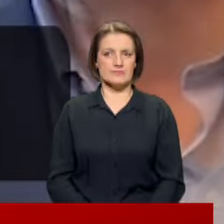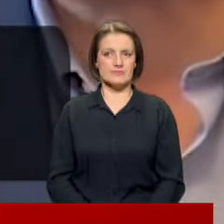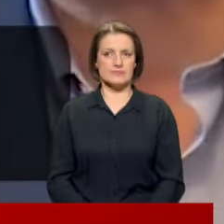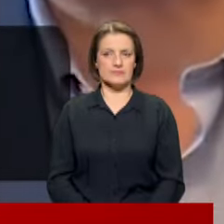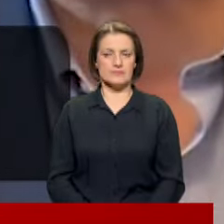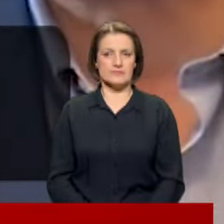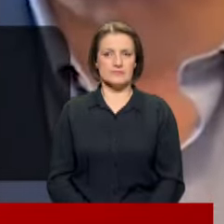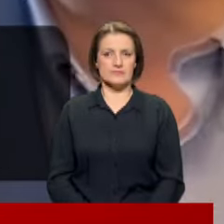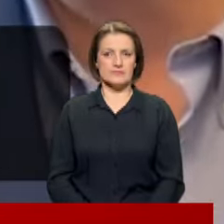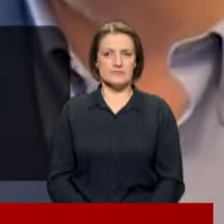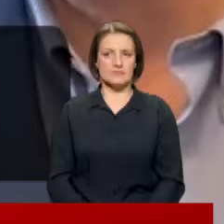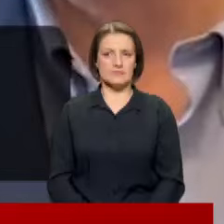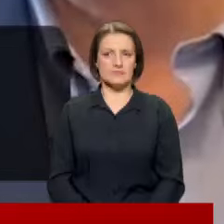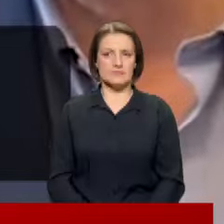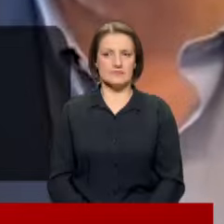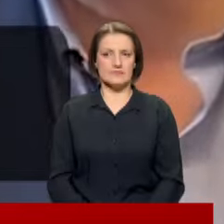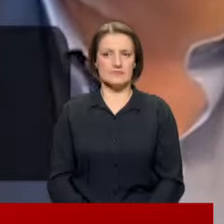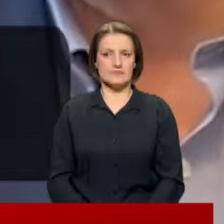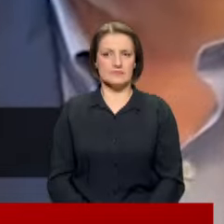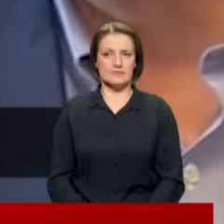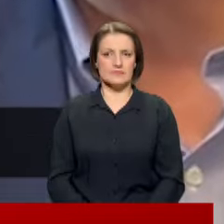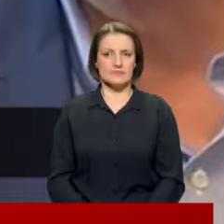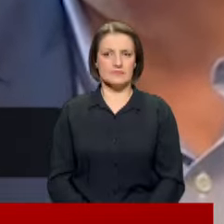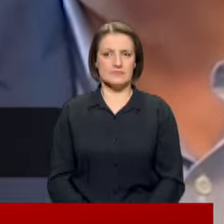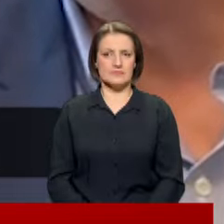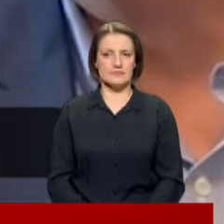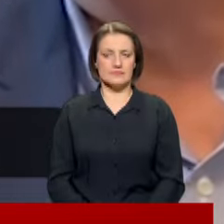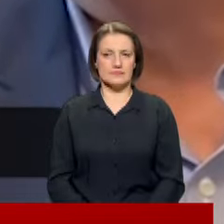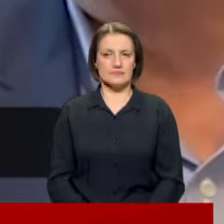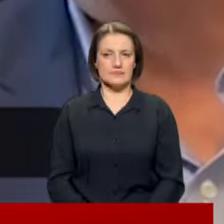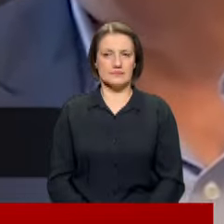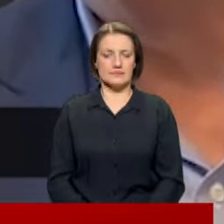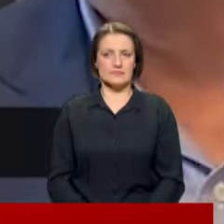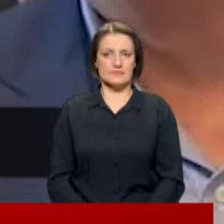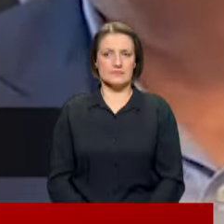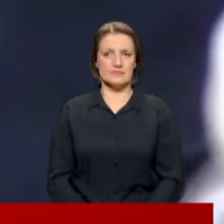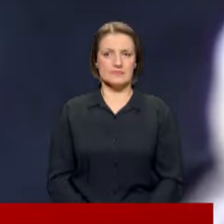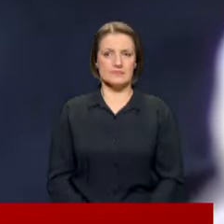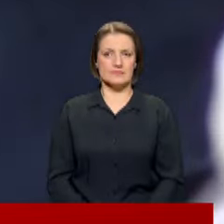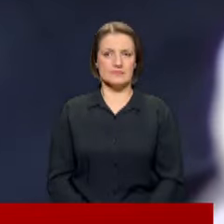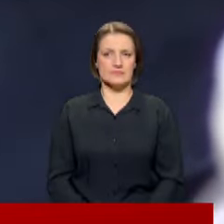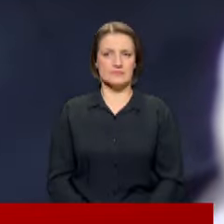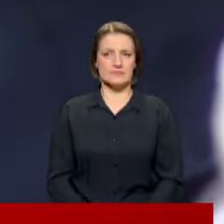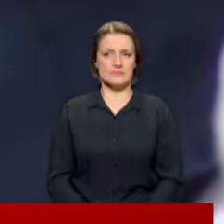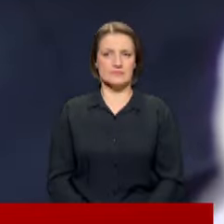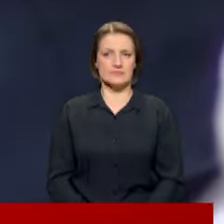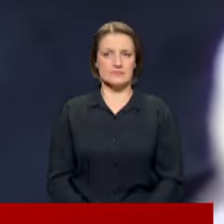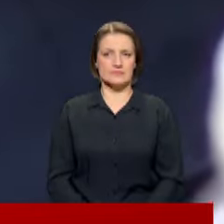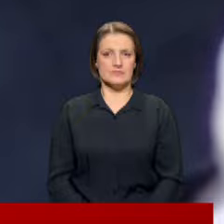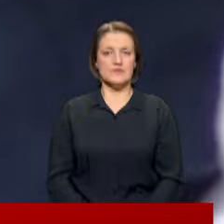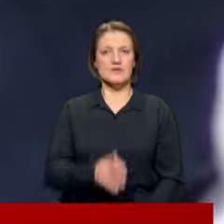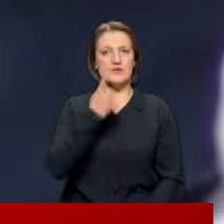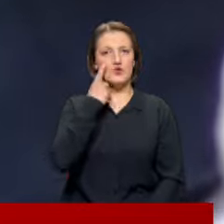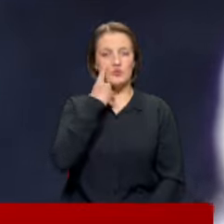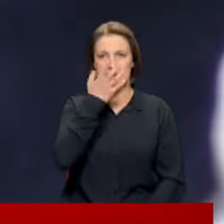itilmiş bu maaşa mahkumken birileri o euroları veriyor, o istakozları yiyor, onu paylaşıyor. Büyük hükümetimizden